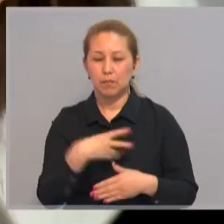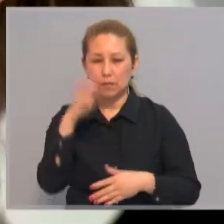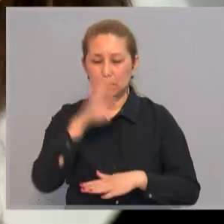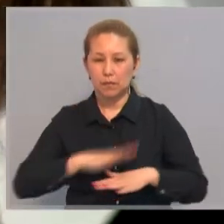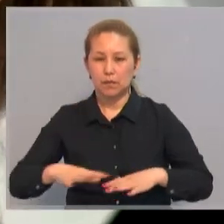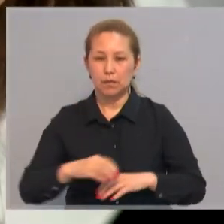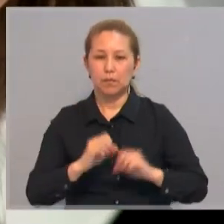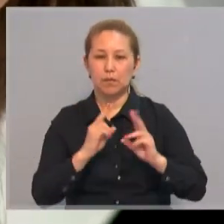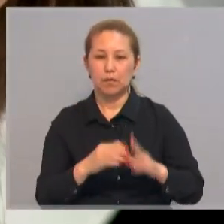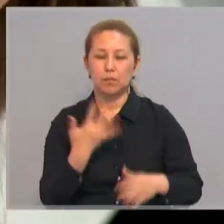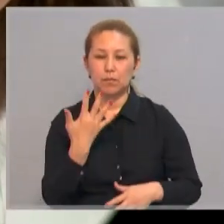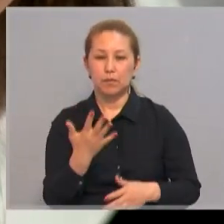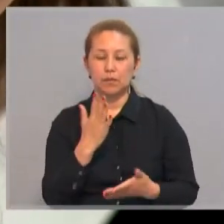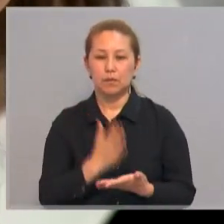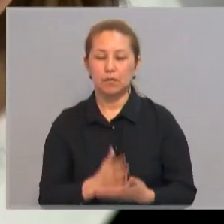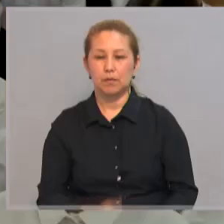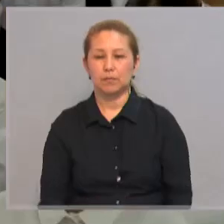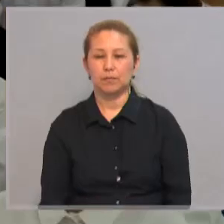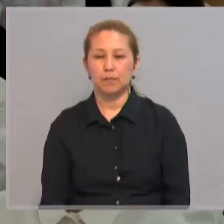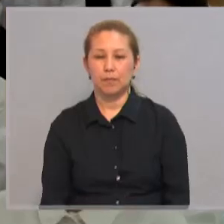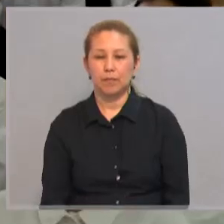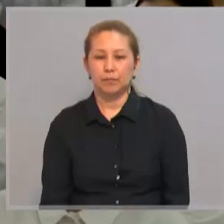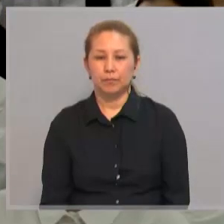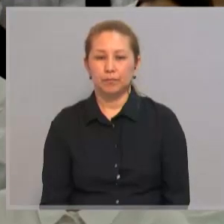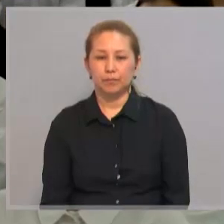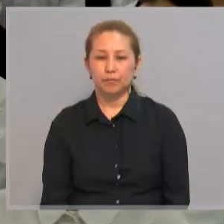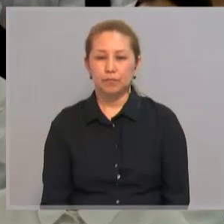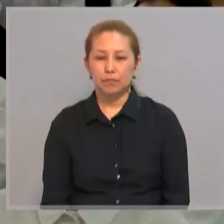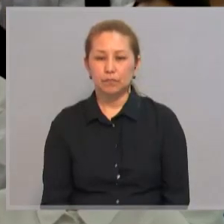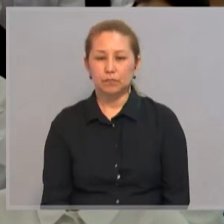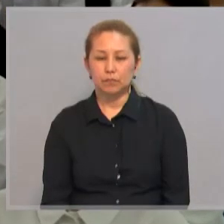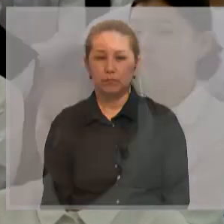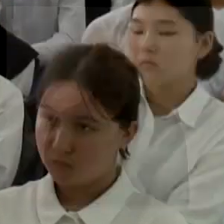қауіпті бестікке кіреді. Кенжехан Дүйсенбі, Талғат Елеубеков, Асылбек Мансұрхан, жаңалықтар.